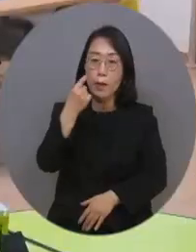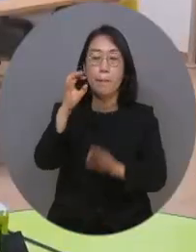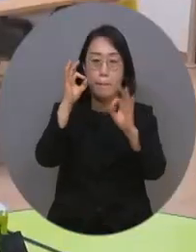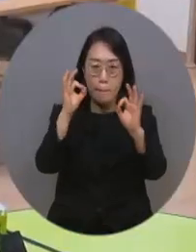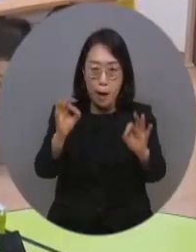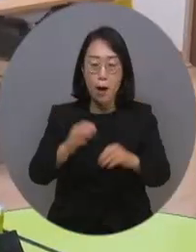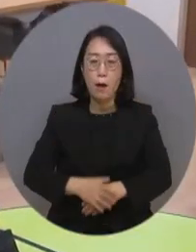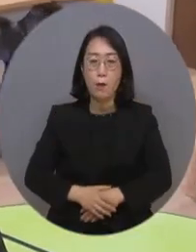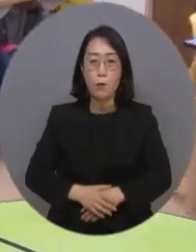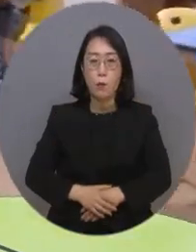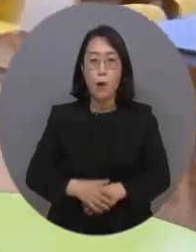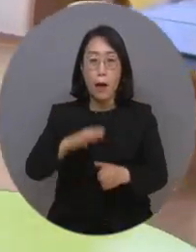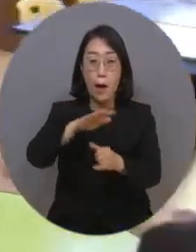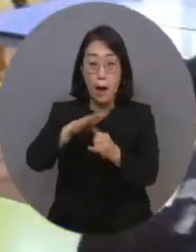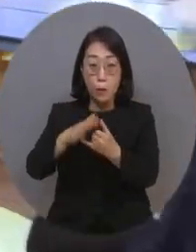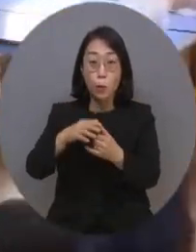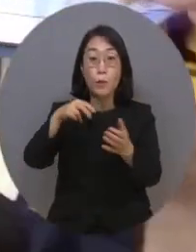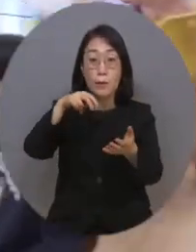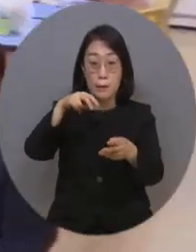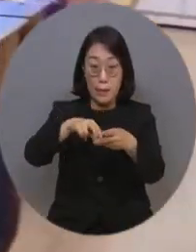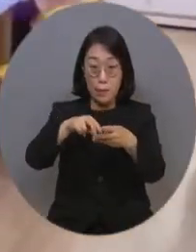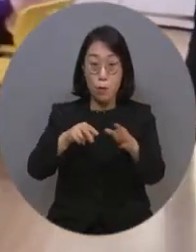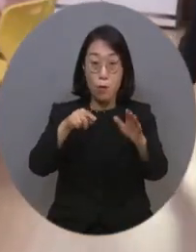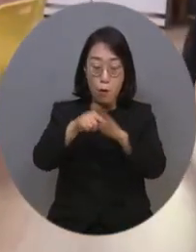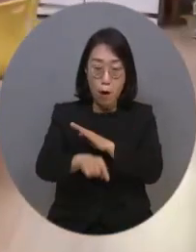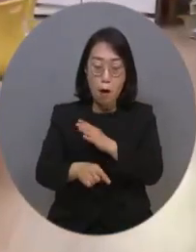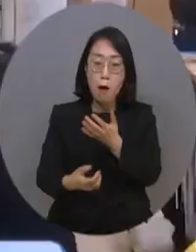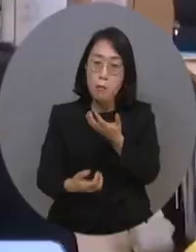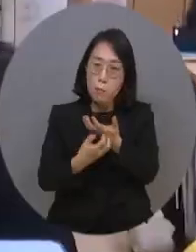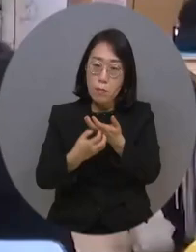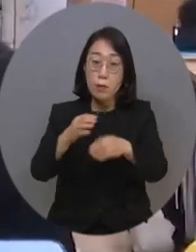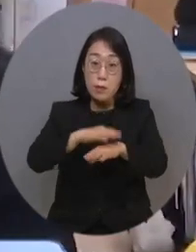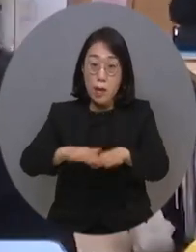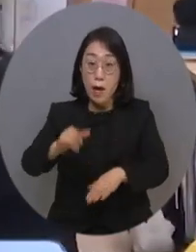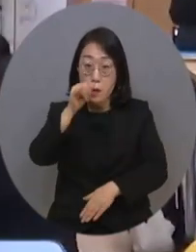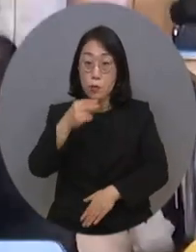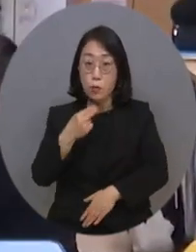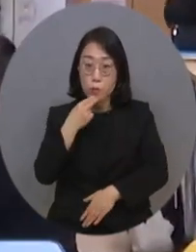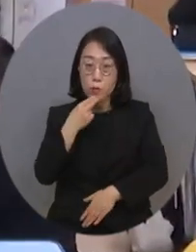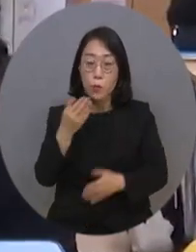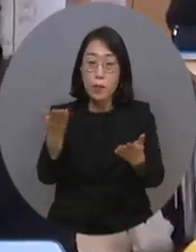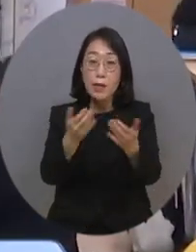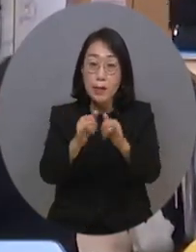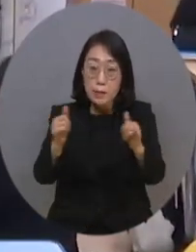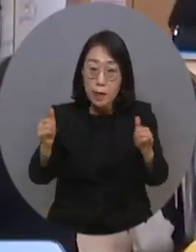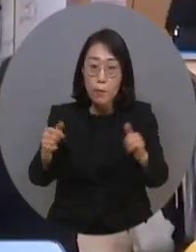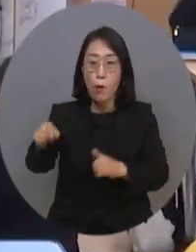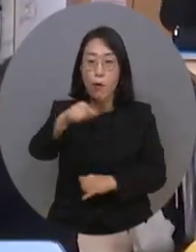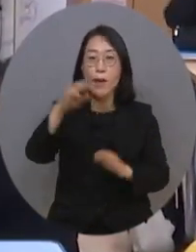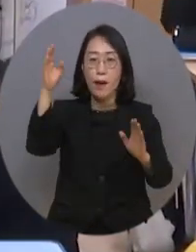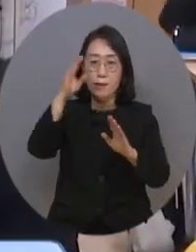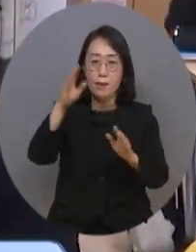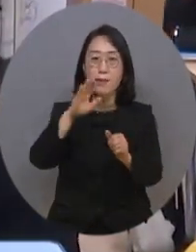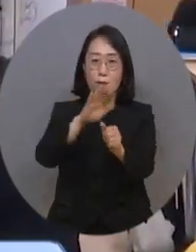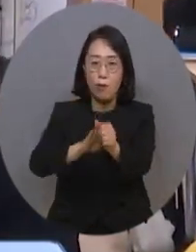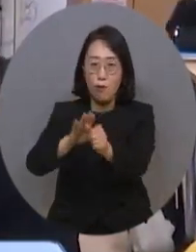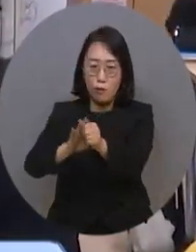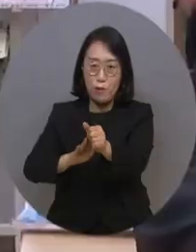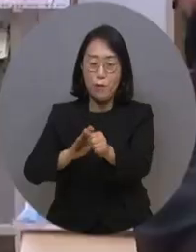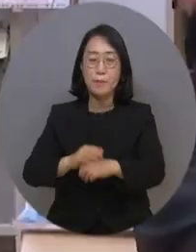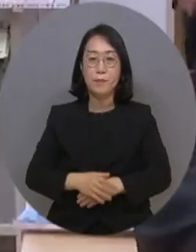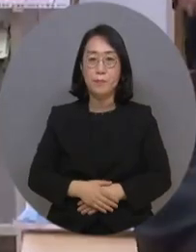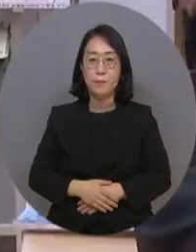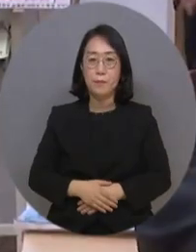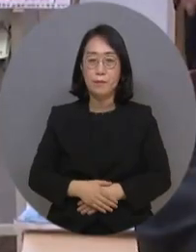이어 지역아동센터를 방문해 남방상태 등 운영 상황을 살피고 종사자와 시설 이용 학생들을 격려했습니다